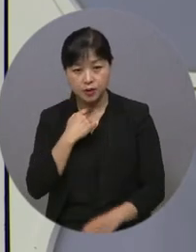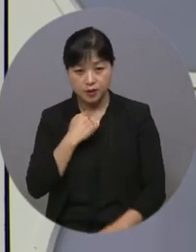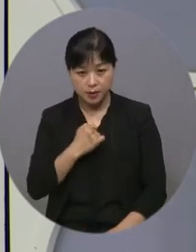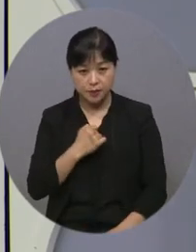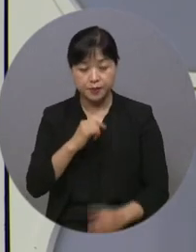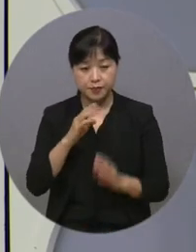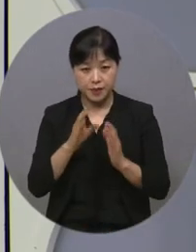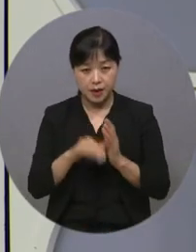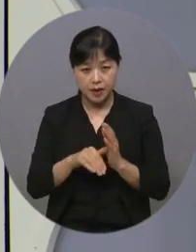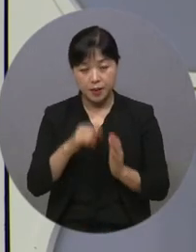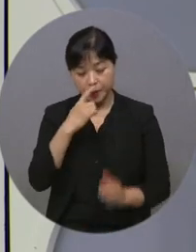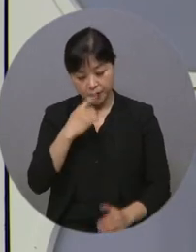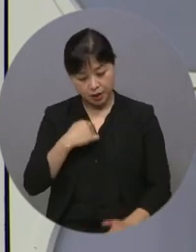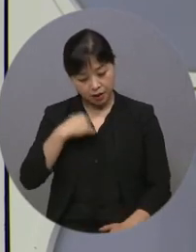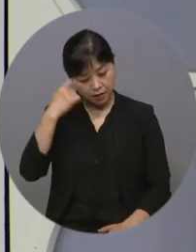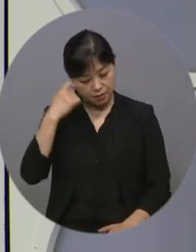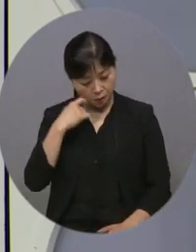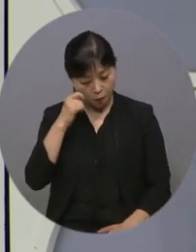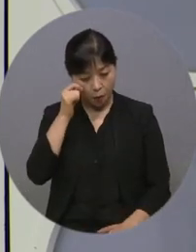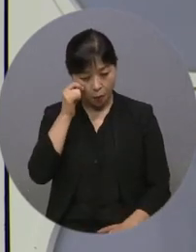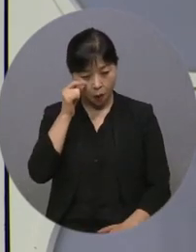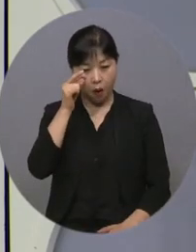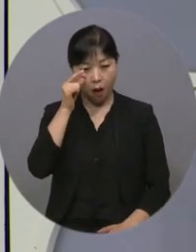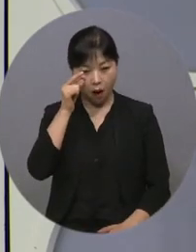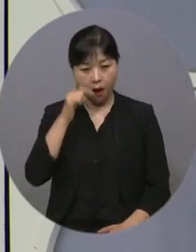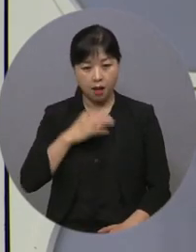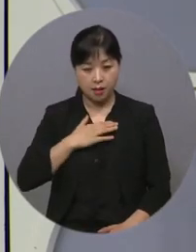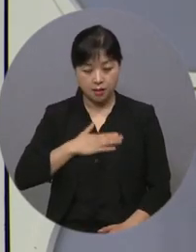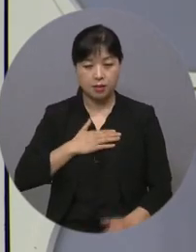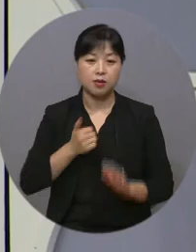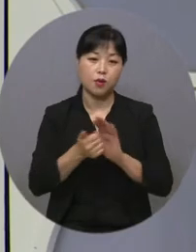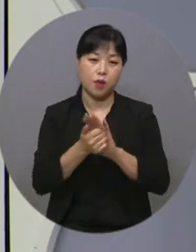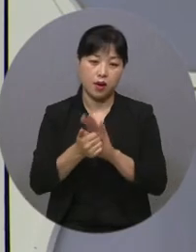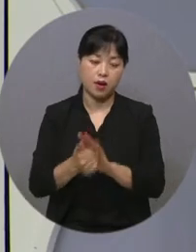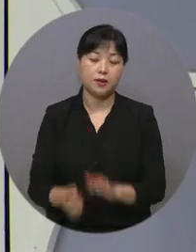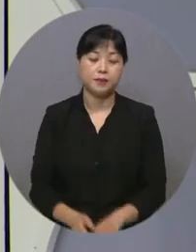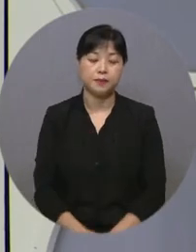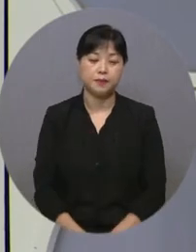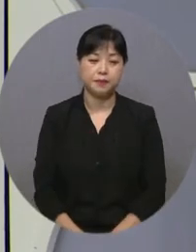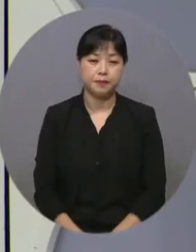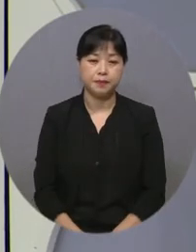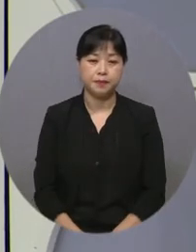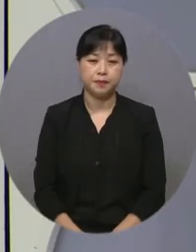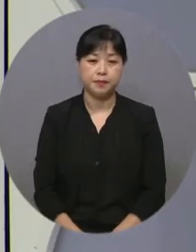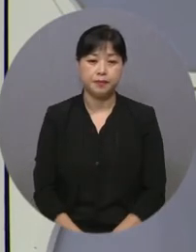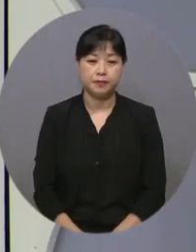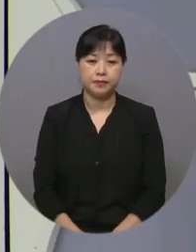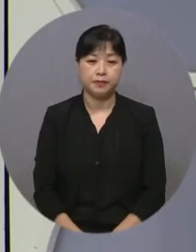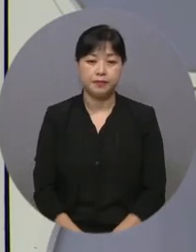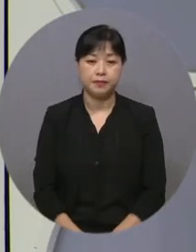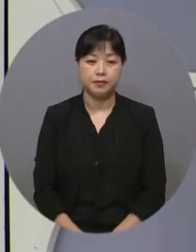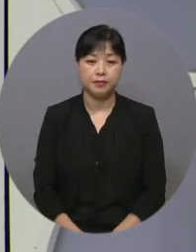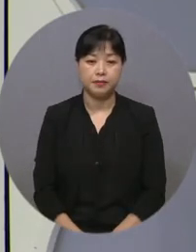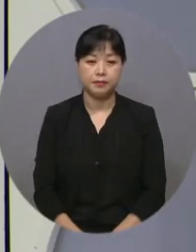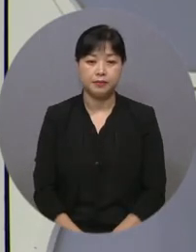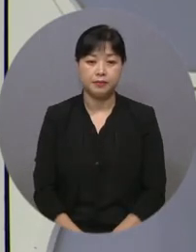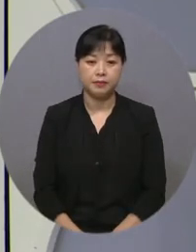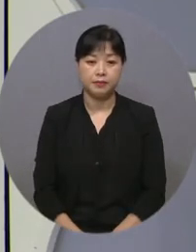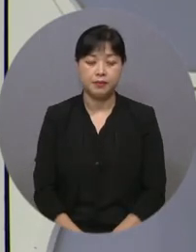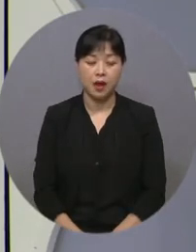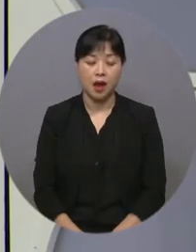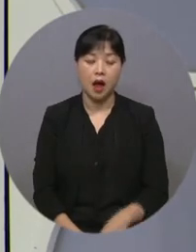실수를 했을 때 자기가 스스로 느끼게끔 할 수 있도록 하는 것이죠. 그래서 우리